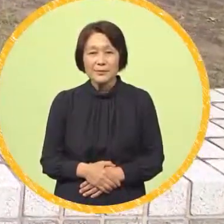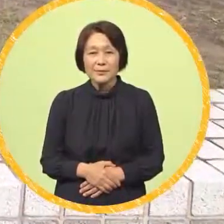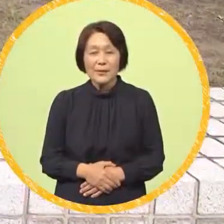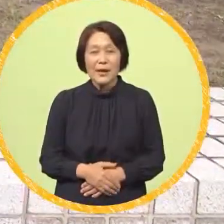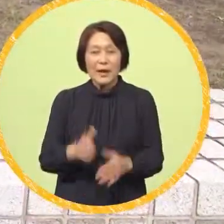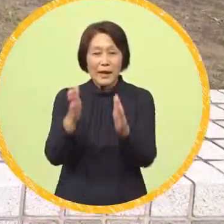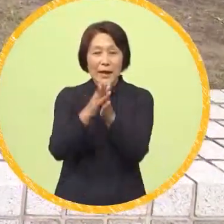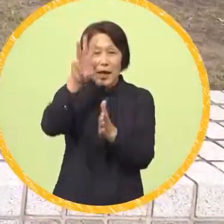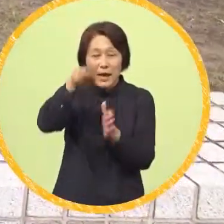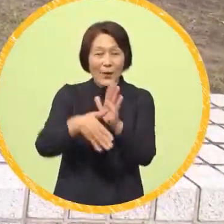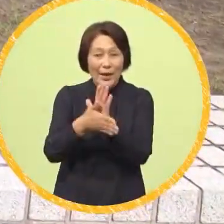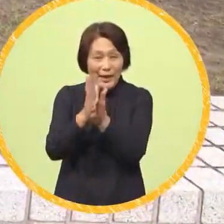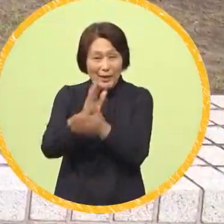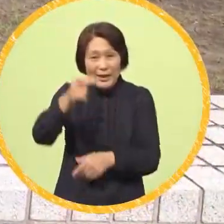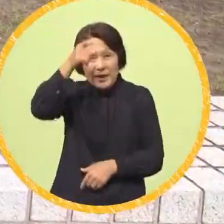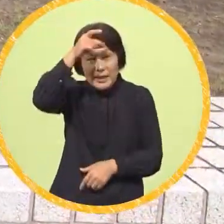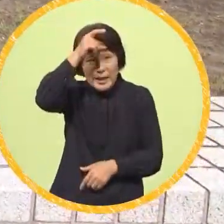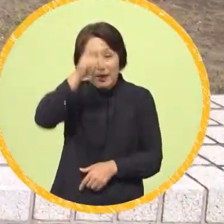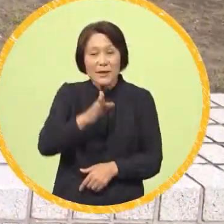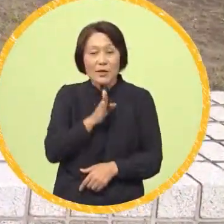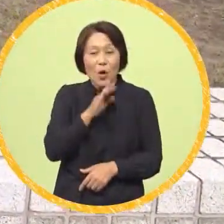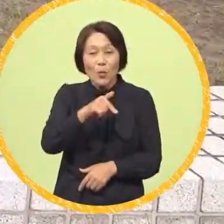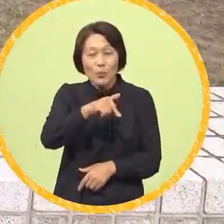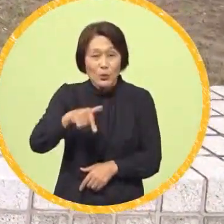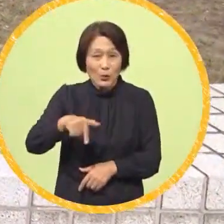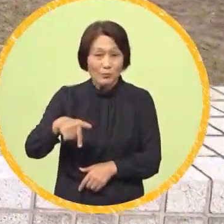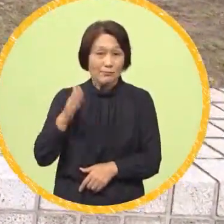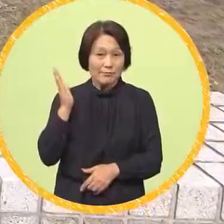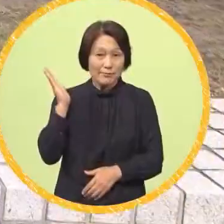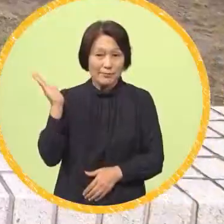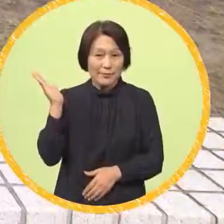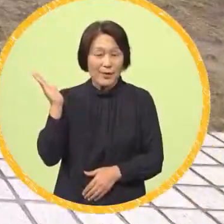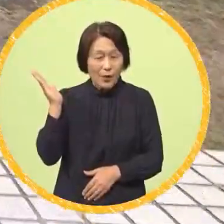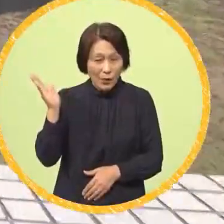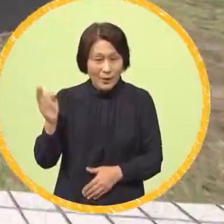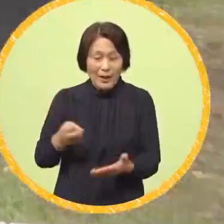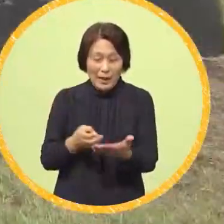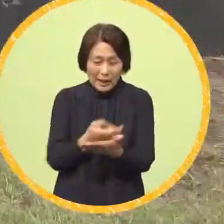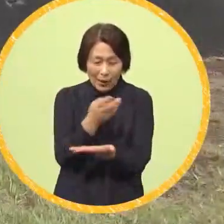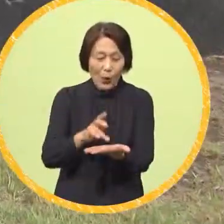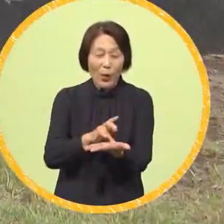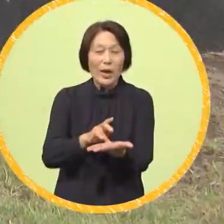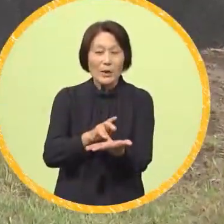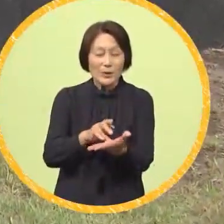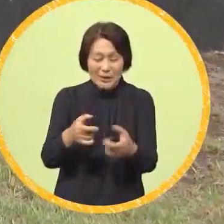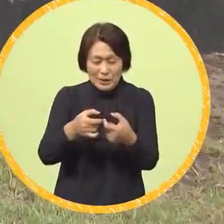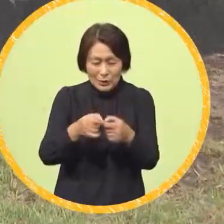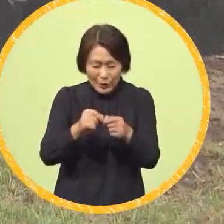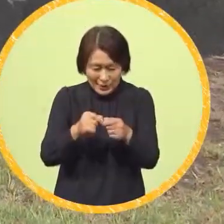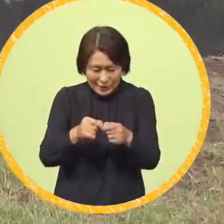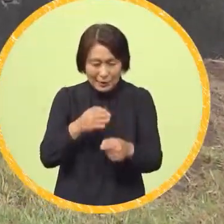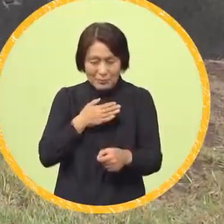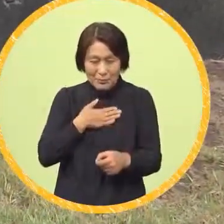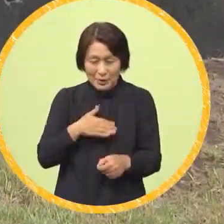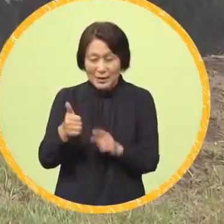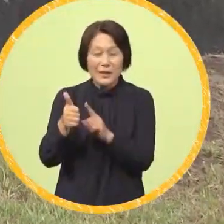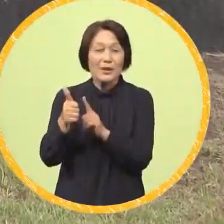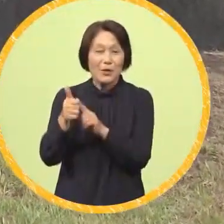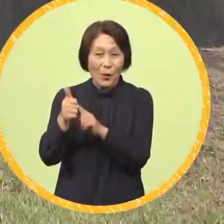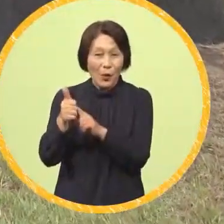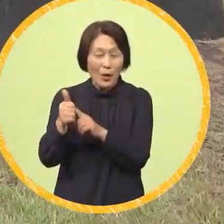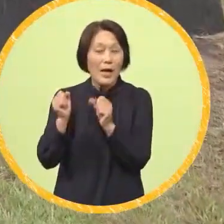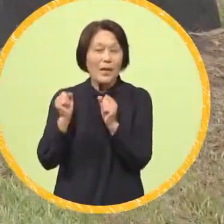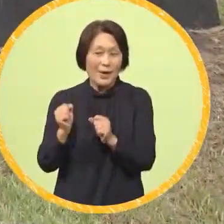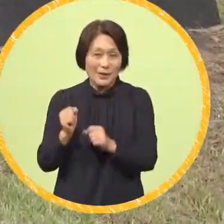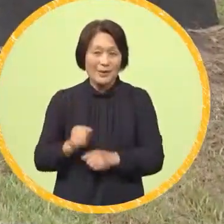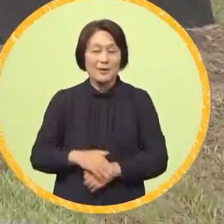神奈川県警察本部にやってきました。ここに違法薬物に詳しい方がいるそうなので、早速行ってみたいと思